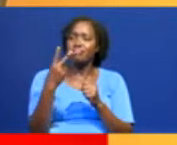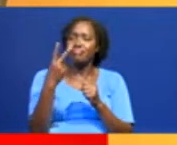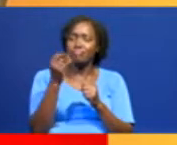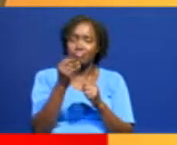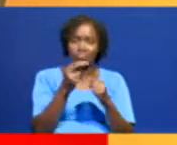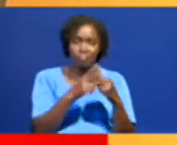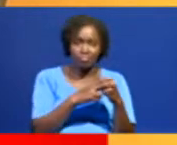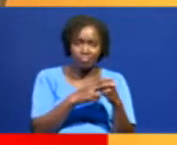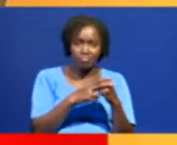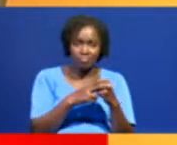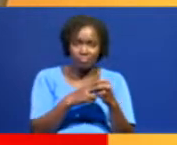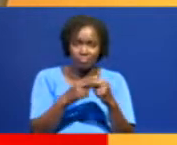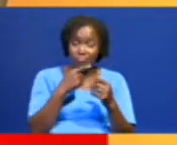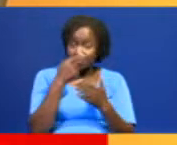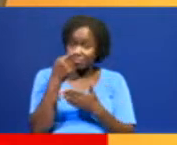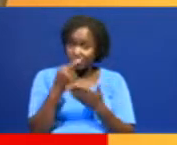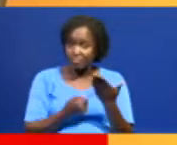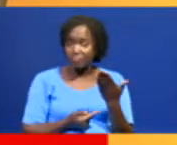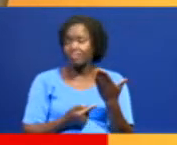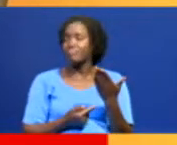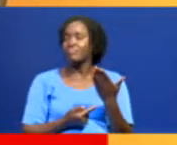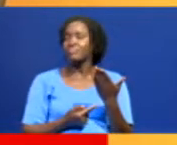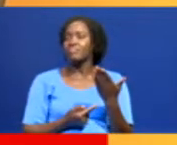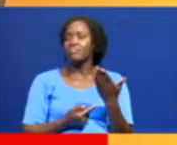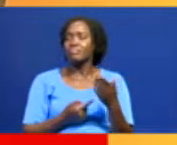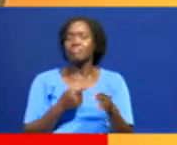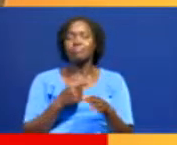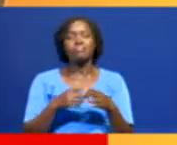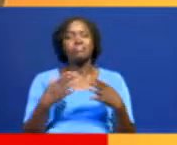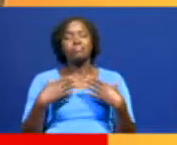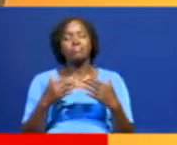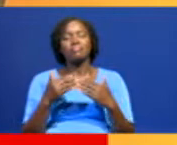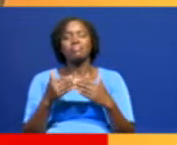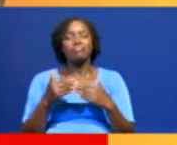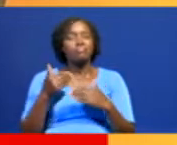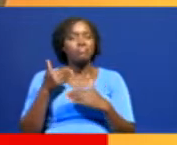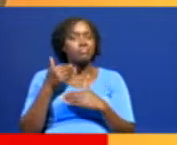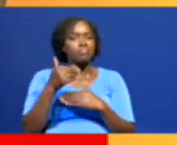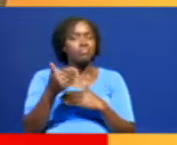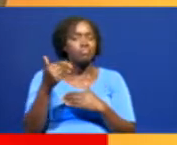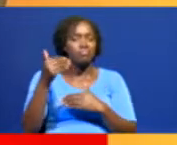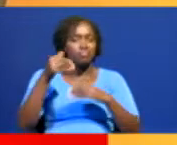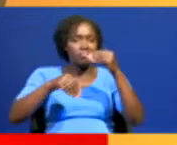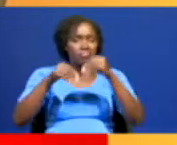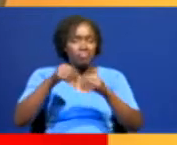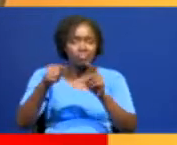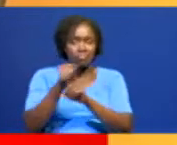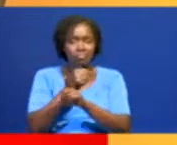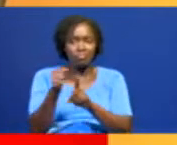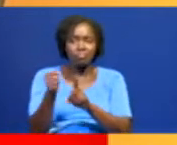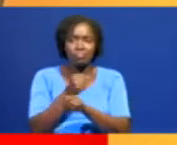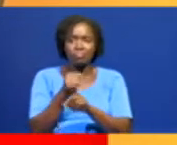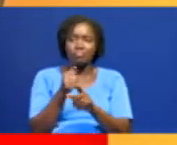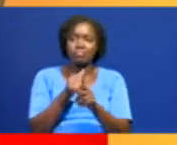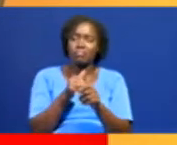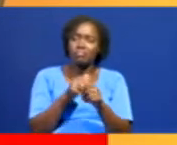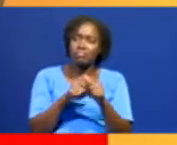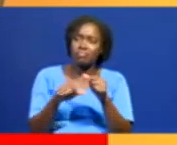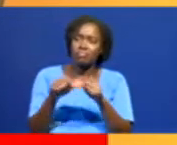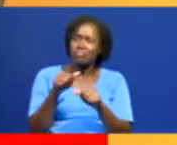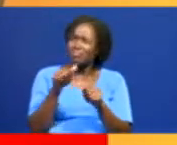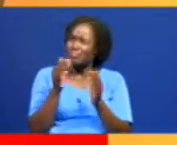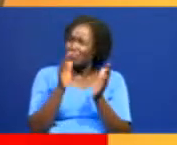ilisemekana ifanywe watu walipopigana baada inaitwa post election, watu karibu nchi ya Kenya